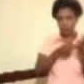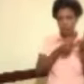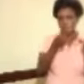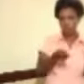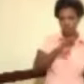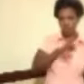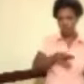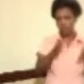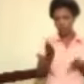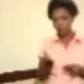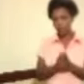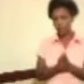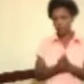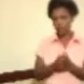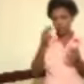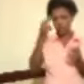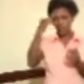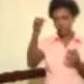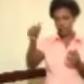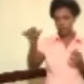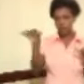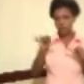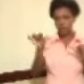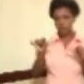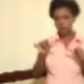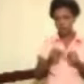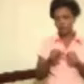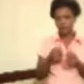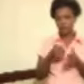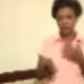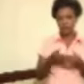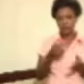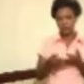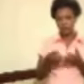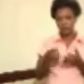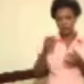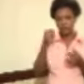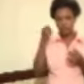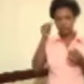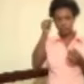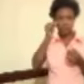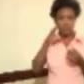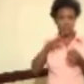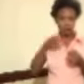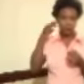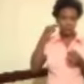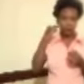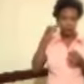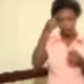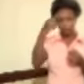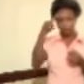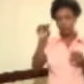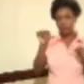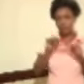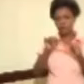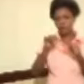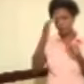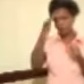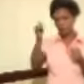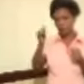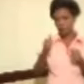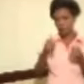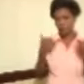que soit quand auquel lui appartenir, c'est haïtien. Même si vous avez marié madame Maniga, c'est haïtien. Nous m'avons même pour qui je vais voter d'ailleurs.